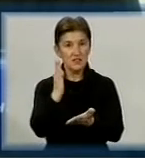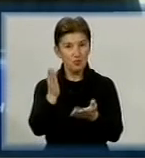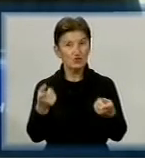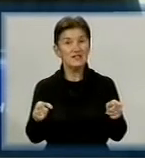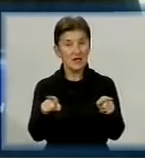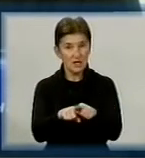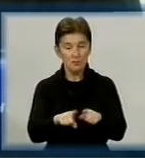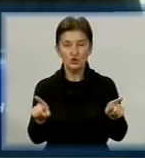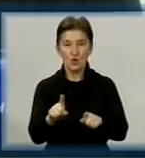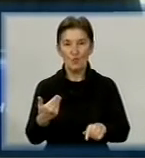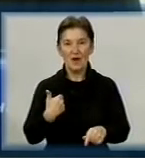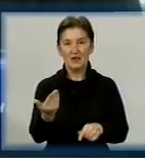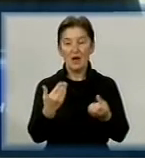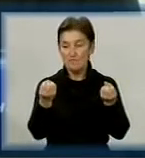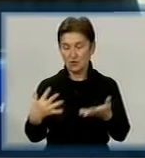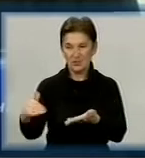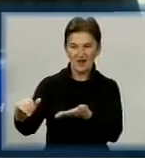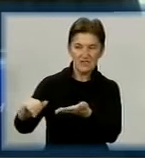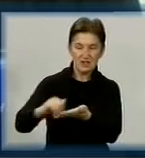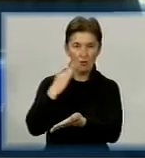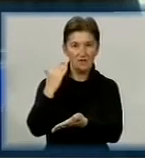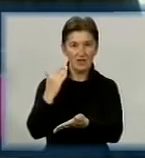нам просто відмовлять в наданні,